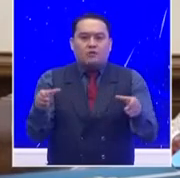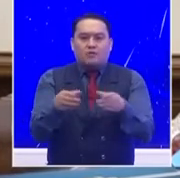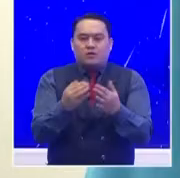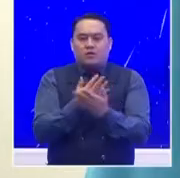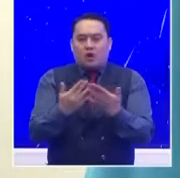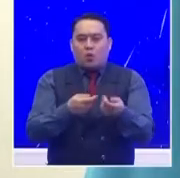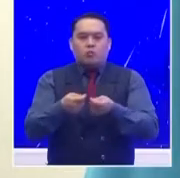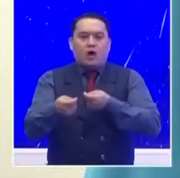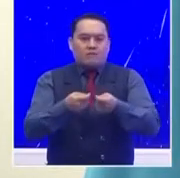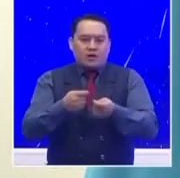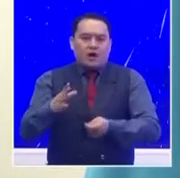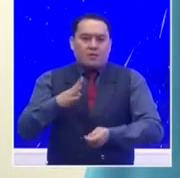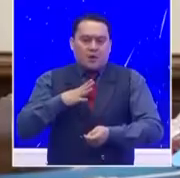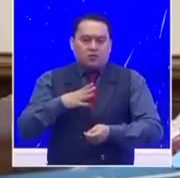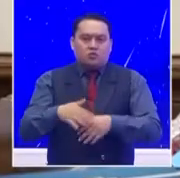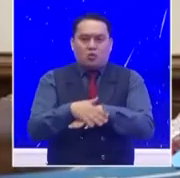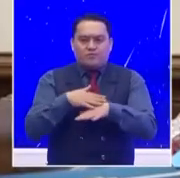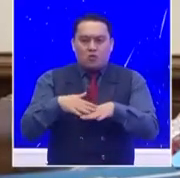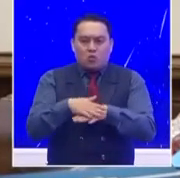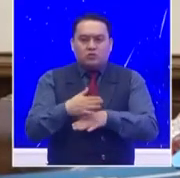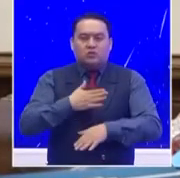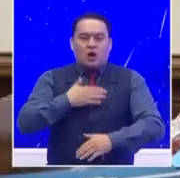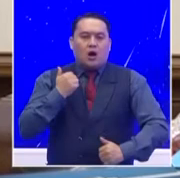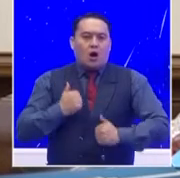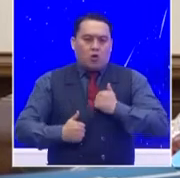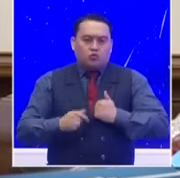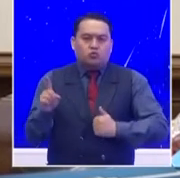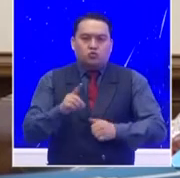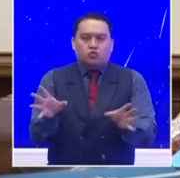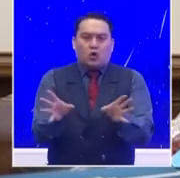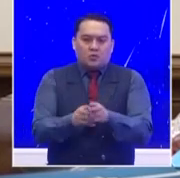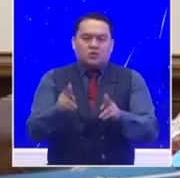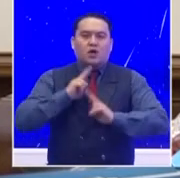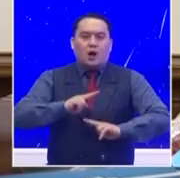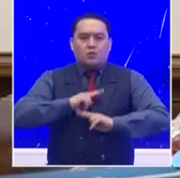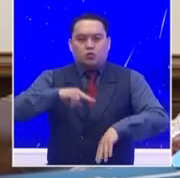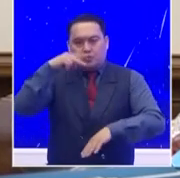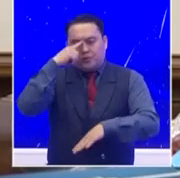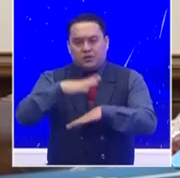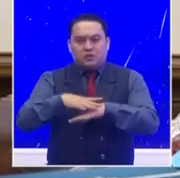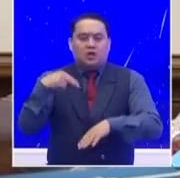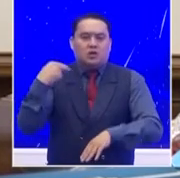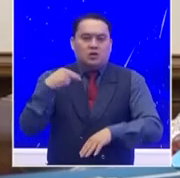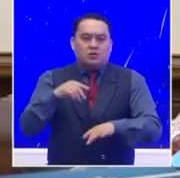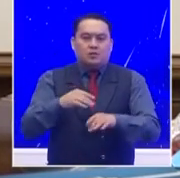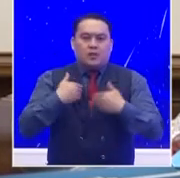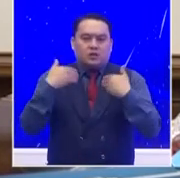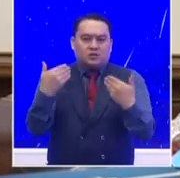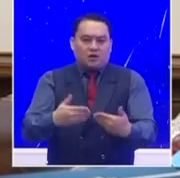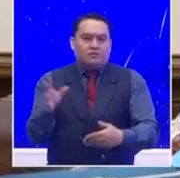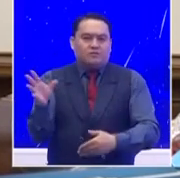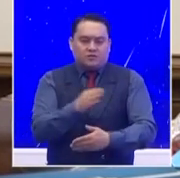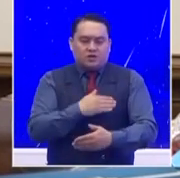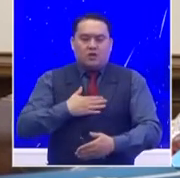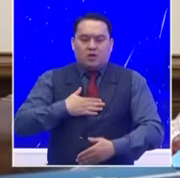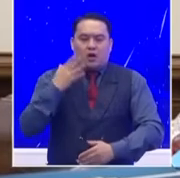некоторых управлений находились в самой гуще событий я очень горжусь то нашу совместную работу отметил президент страны спасибо большое эта награда всех